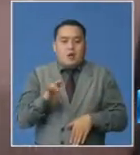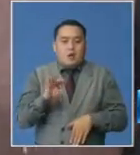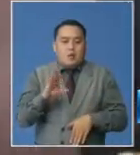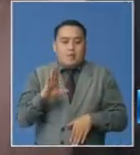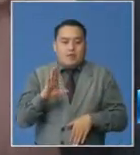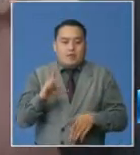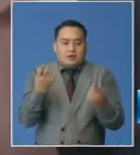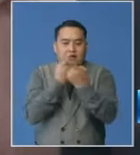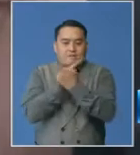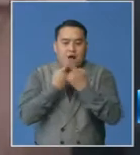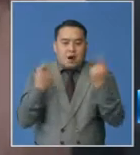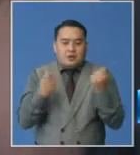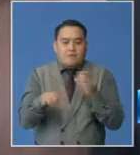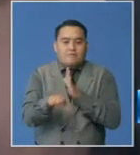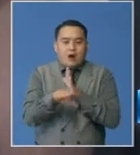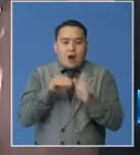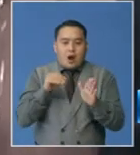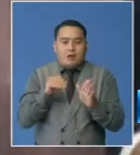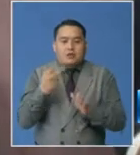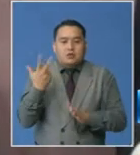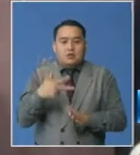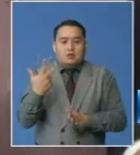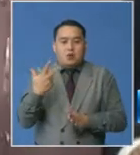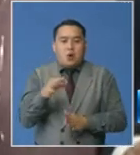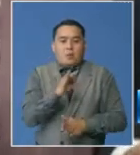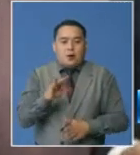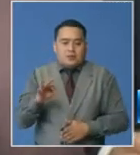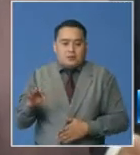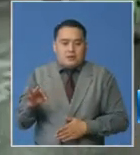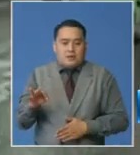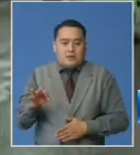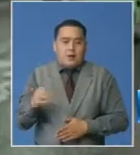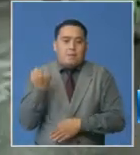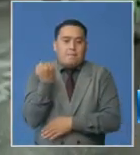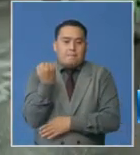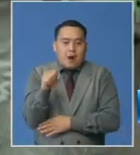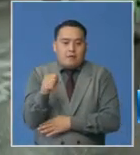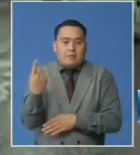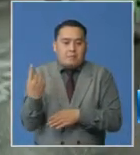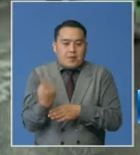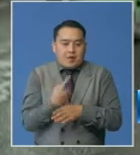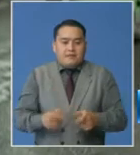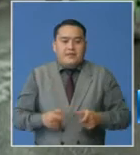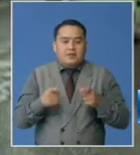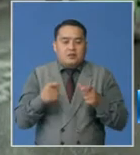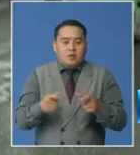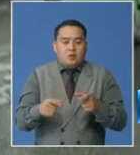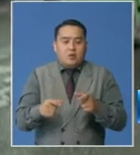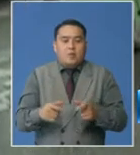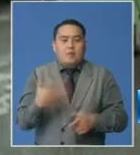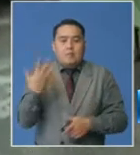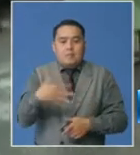по информации ведомства, проголосовали чуть более 33% избирателей. Для победы в первом туре кандидату необходимо набрать